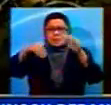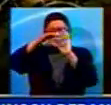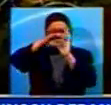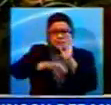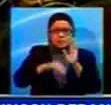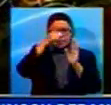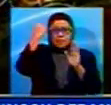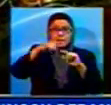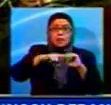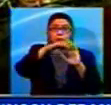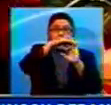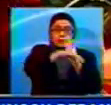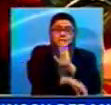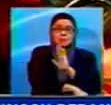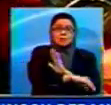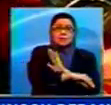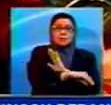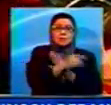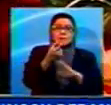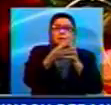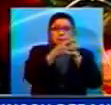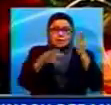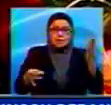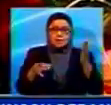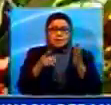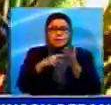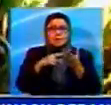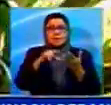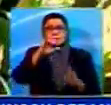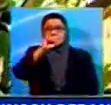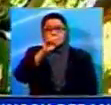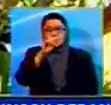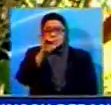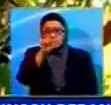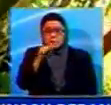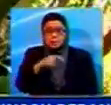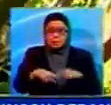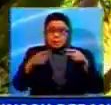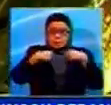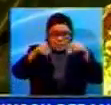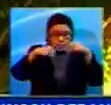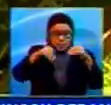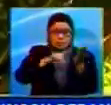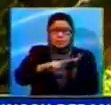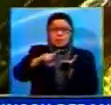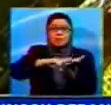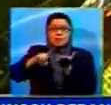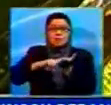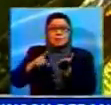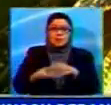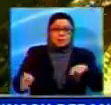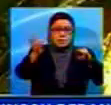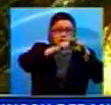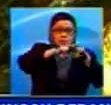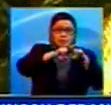dan penurunan pasaran minyak kacang soya jumlah dagangan mingguan meningkat kepada 11,620 lot